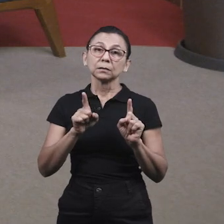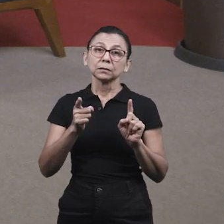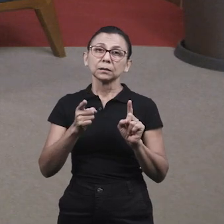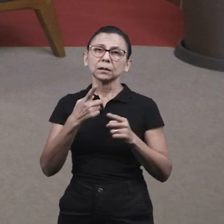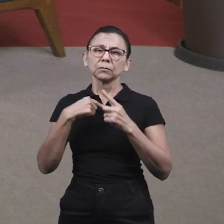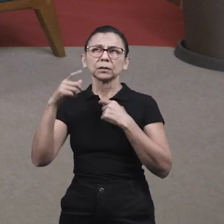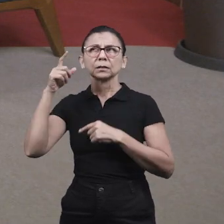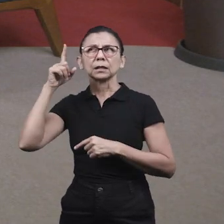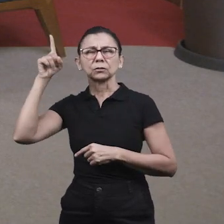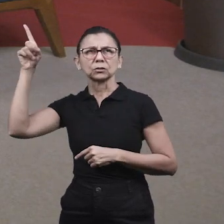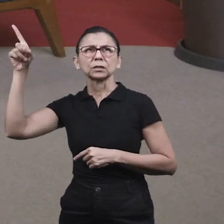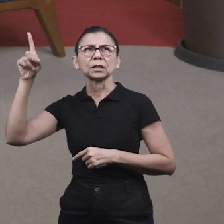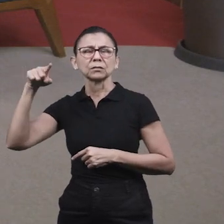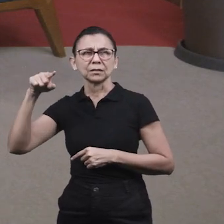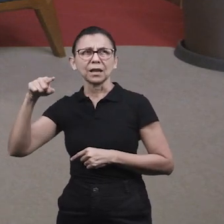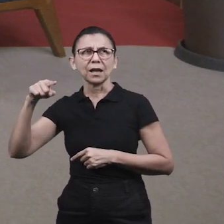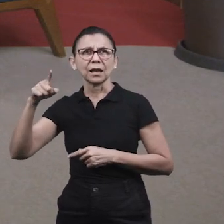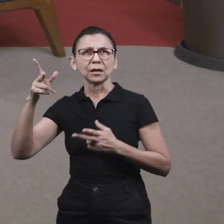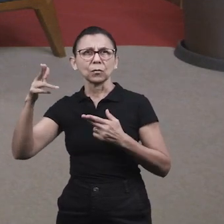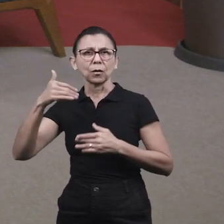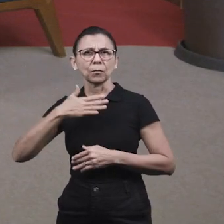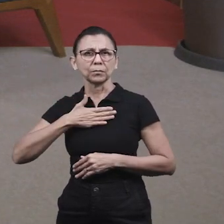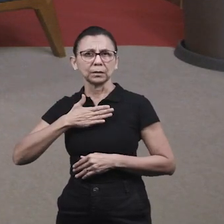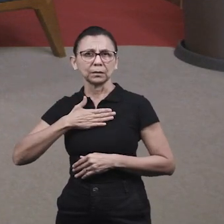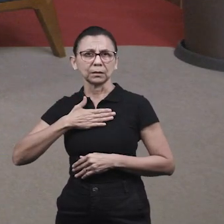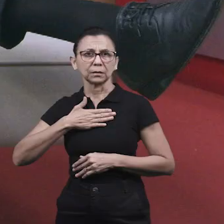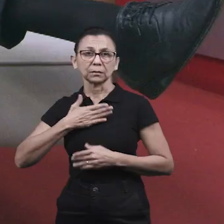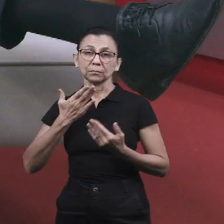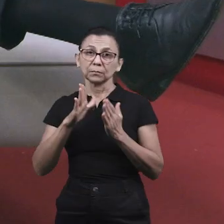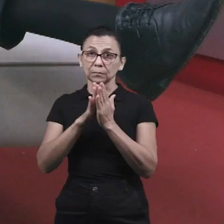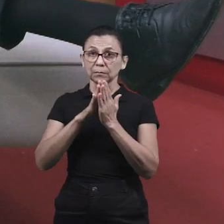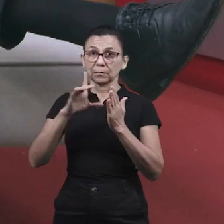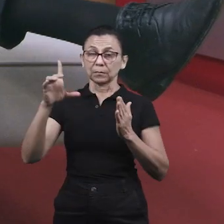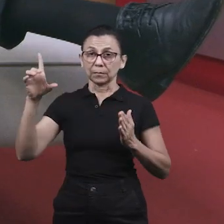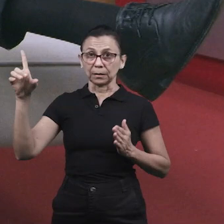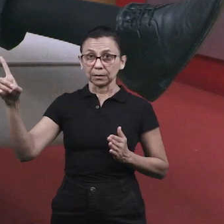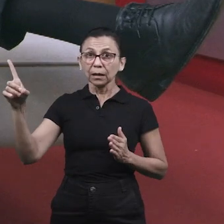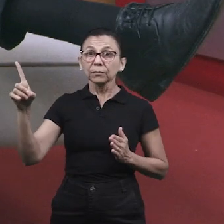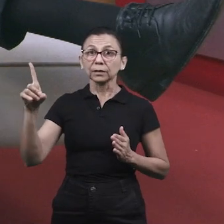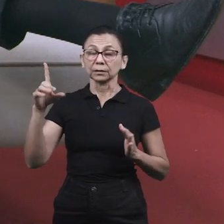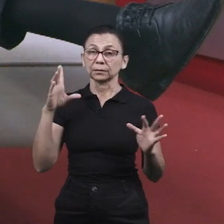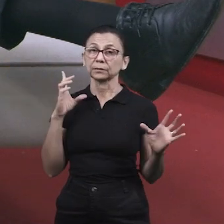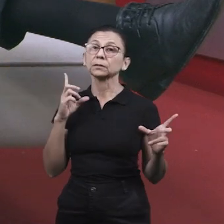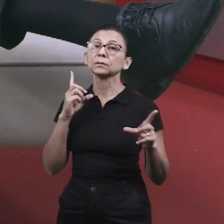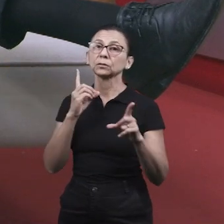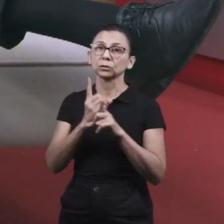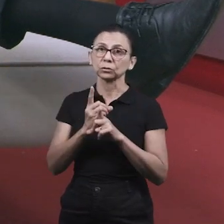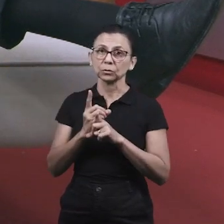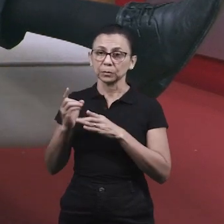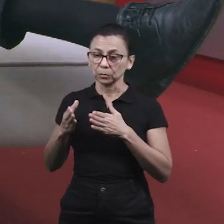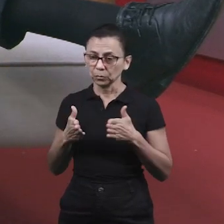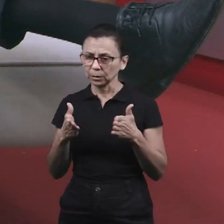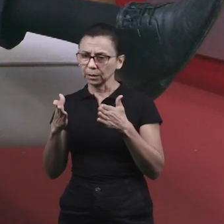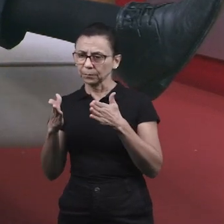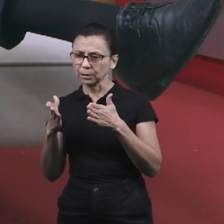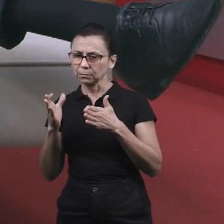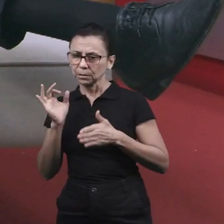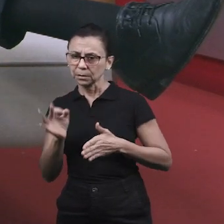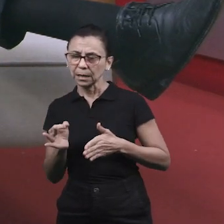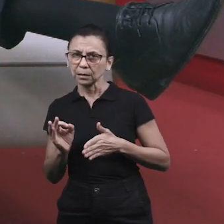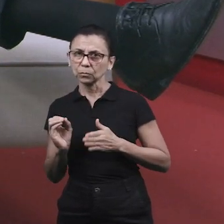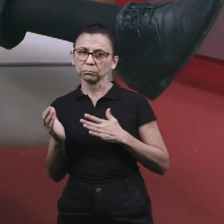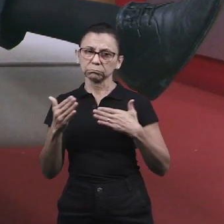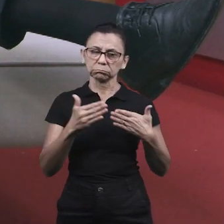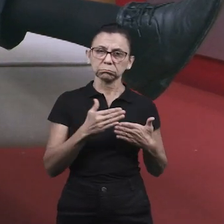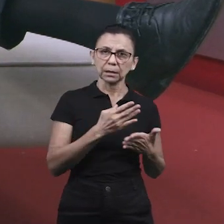est dans la proposition de Dieu? Est-ce que cela est dans la volonté de Dieu? La parole, elle va discerner. À travers la